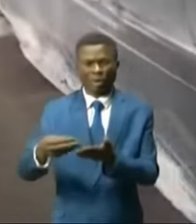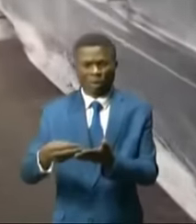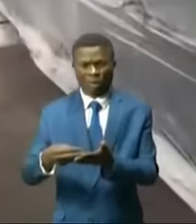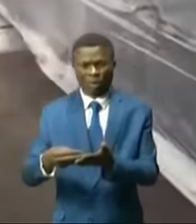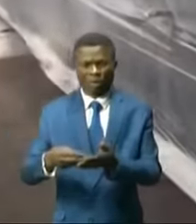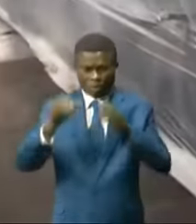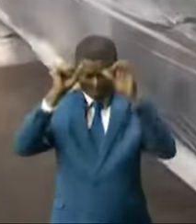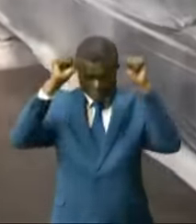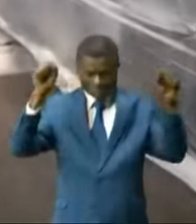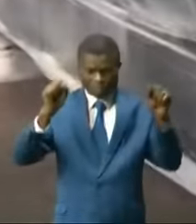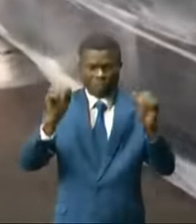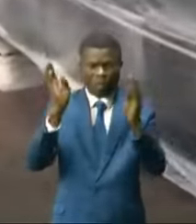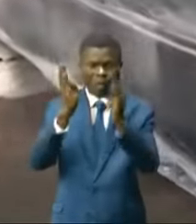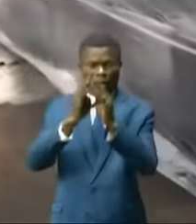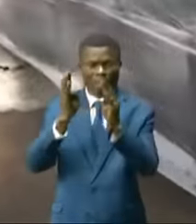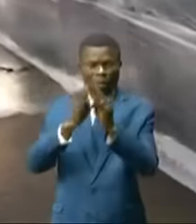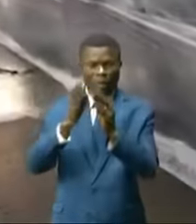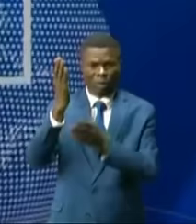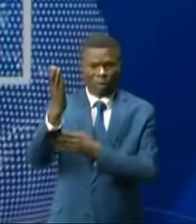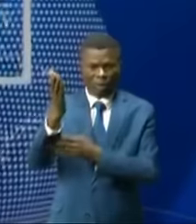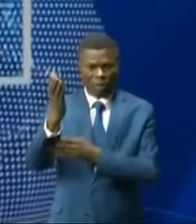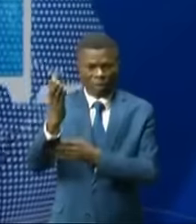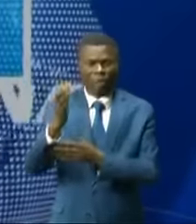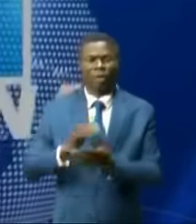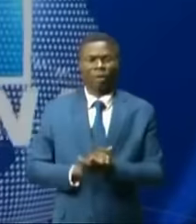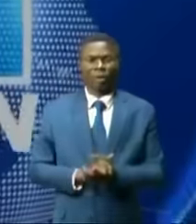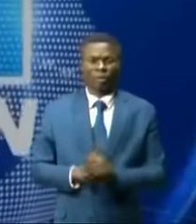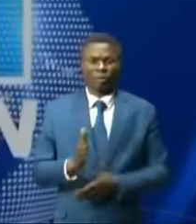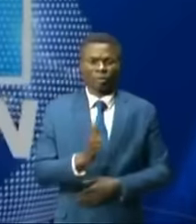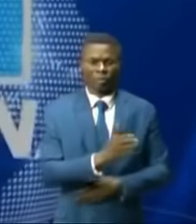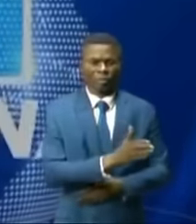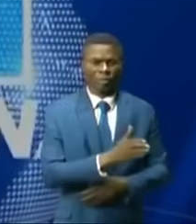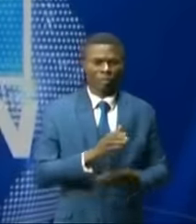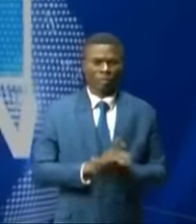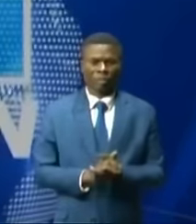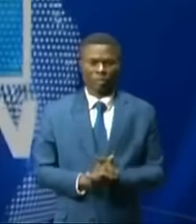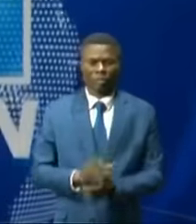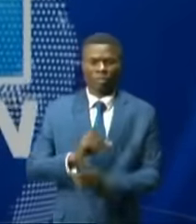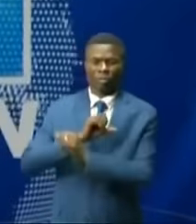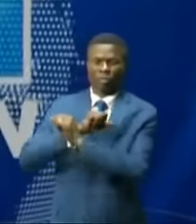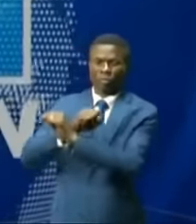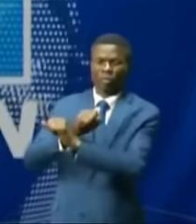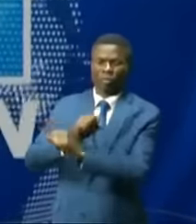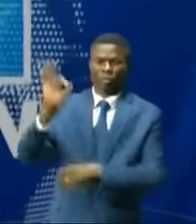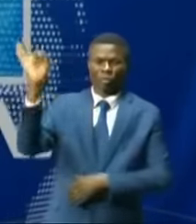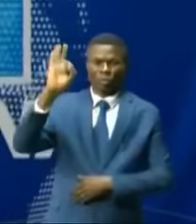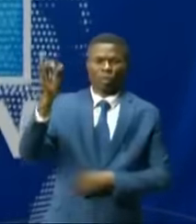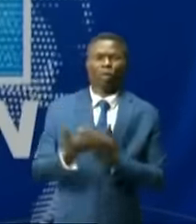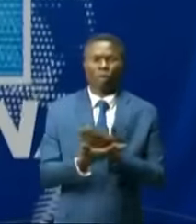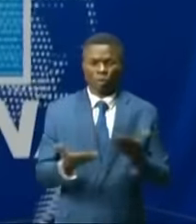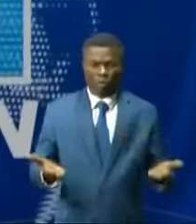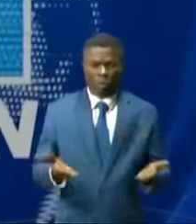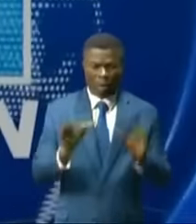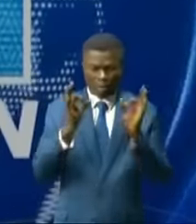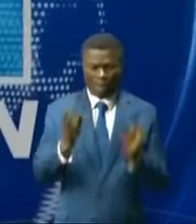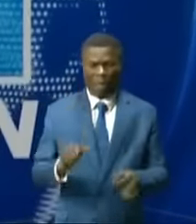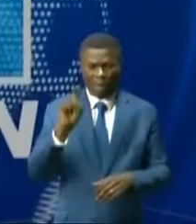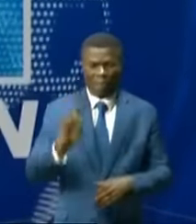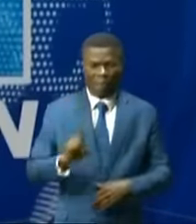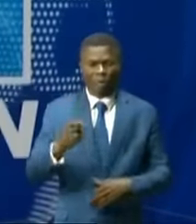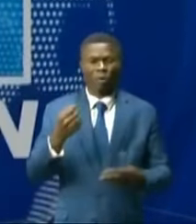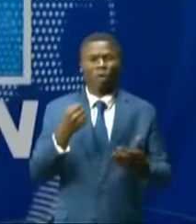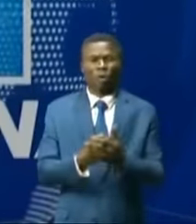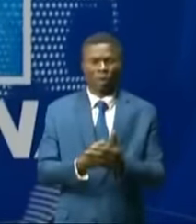de la présidente du sommet, Régine Alembe. Protection des forêts, oui, mais nous avons besoin du